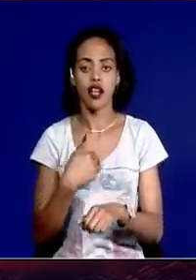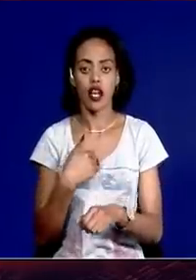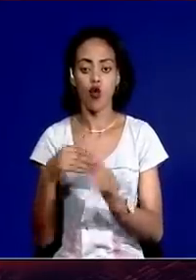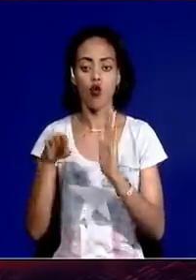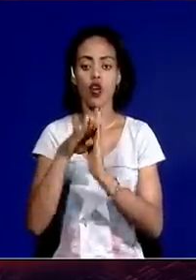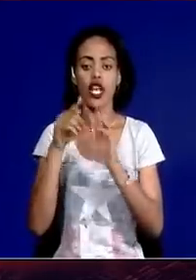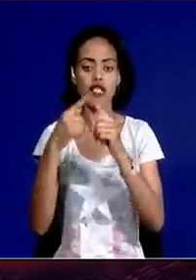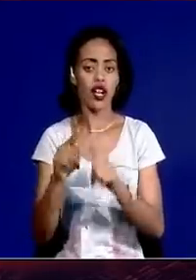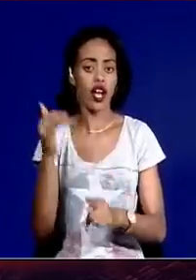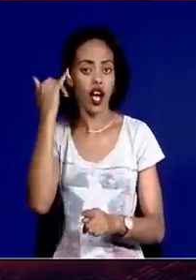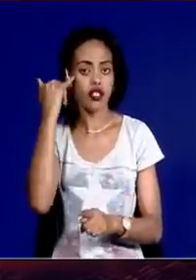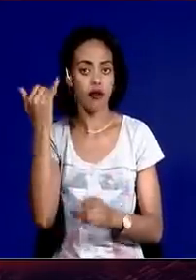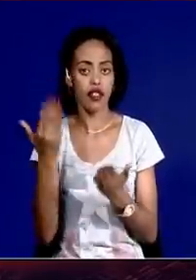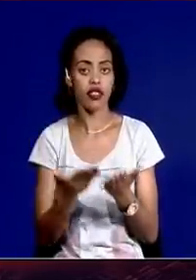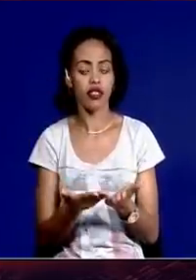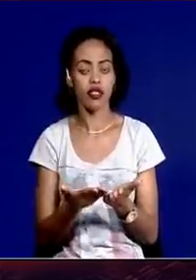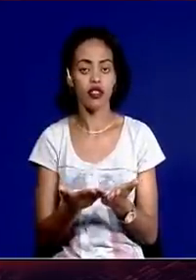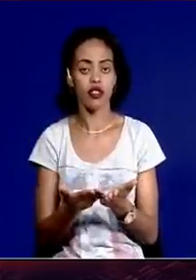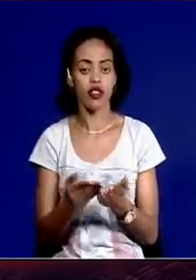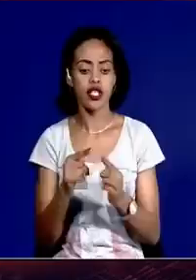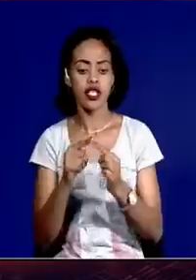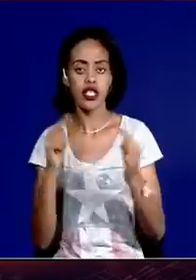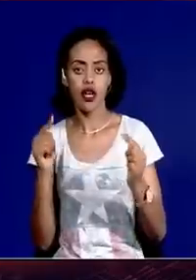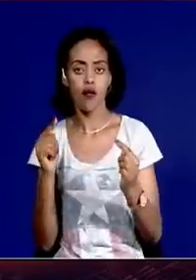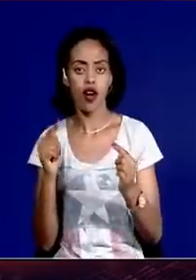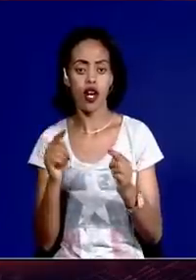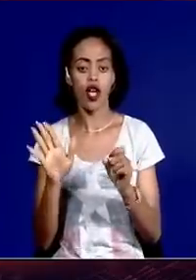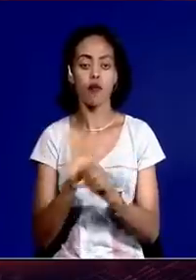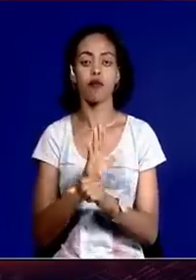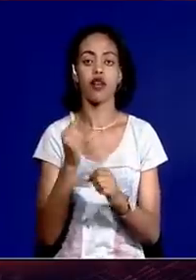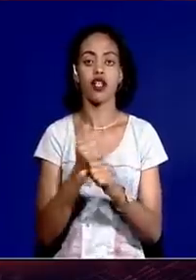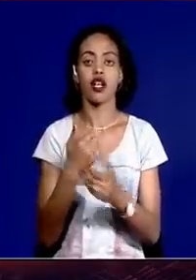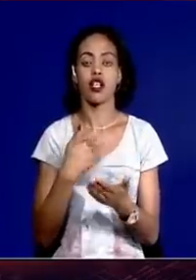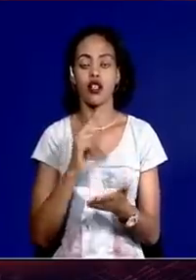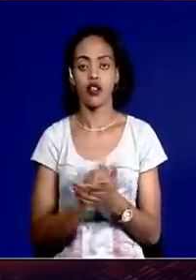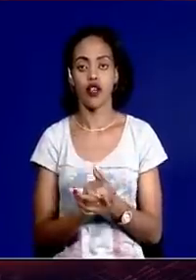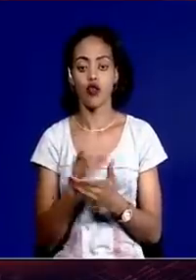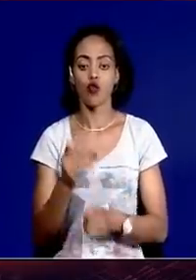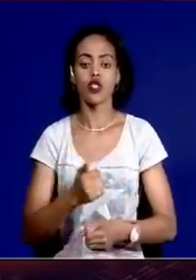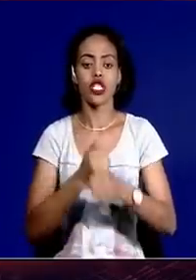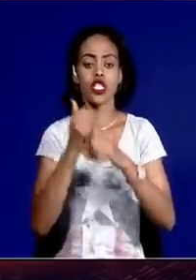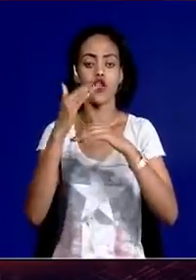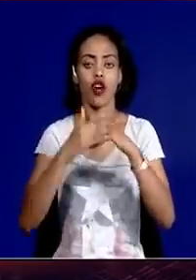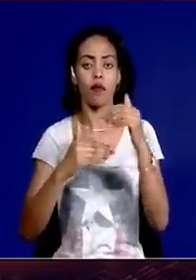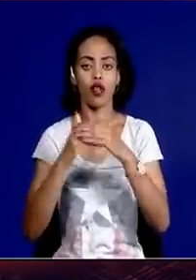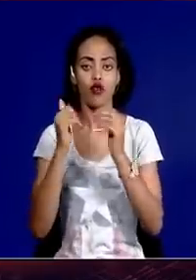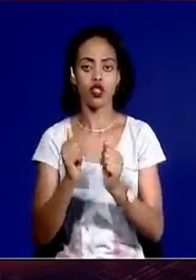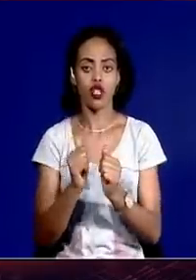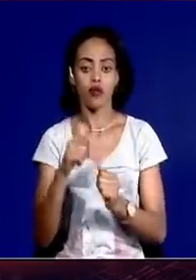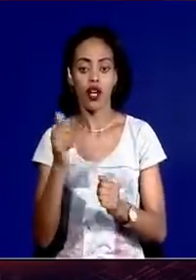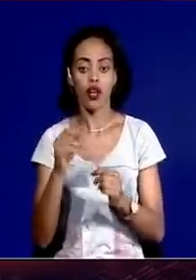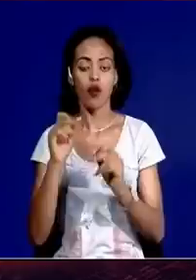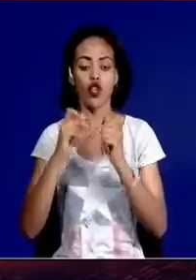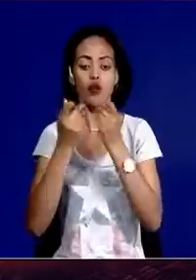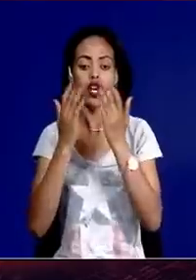علي حسابات زي تصاور ناي مرز أسرعتي كلونا نوز رقف زمشاشو بخالي أبهالا